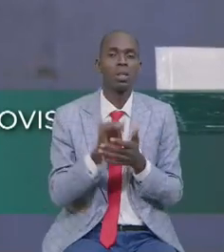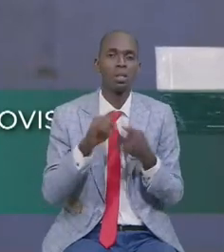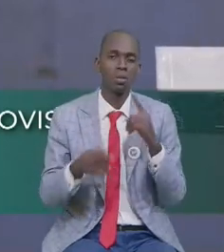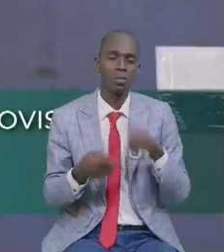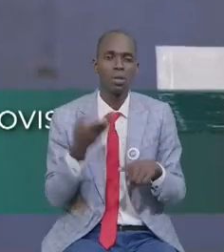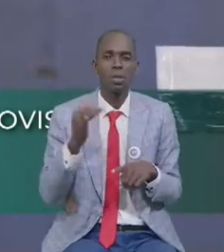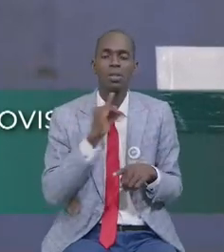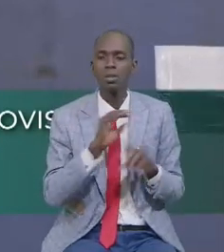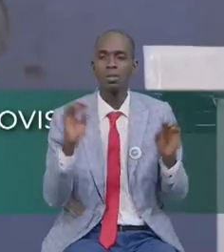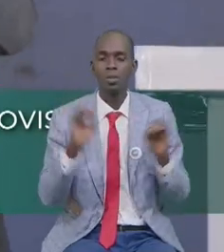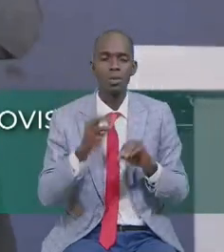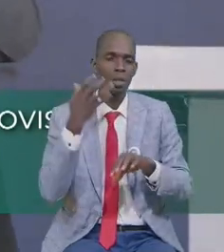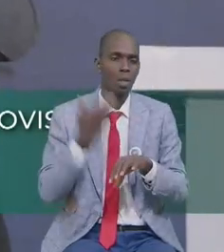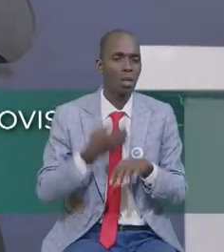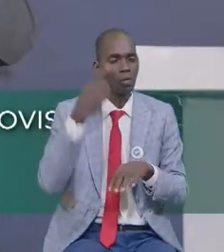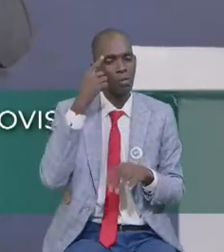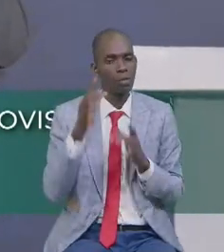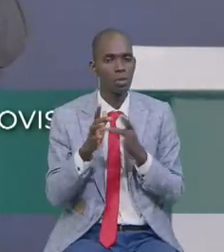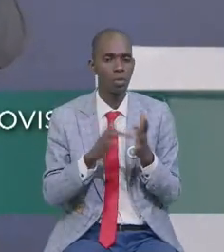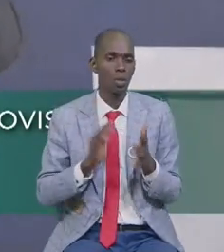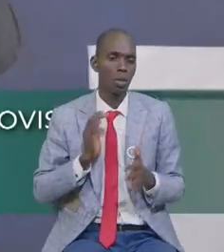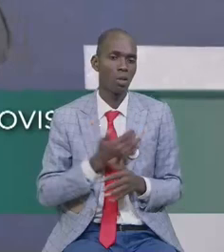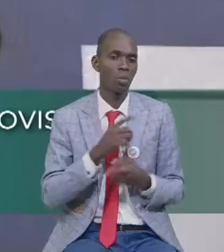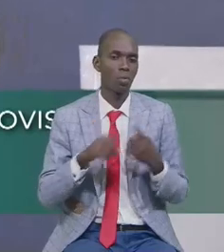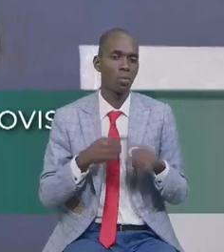Il n'y a rien d'indifficile à notre ami.